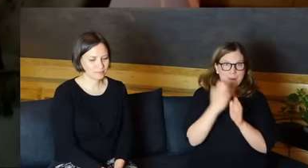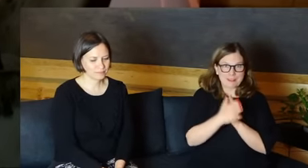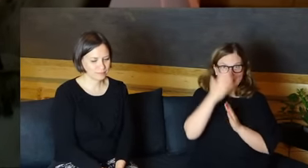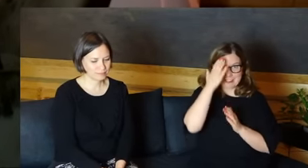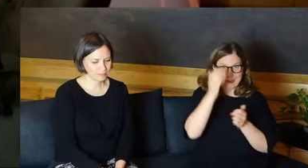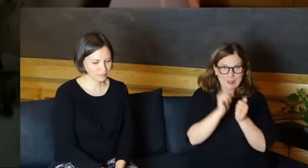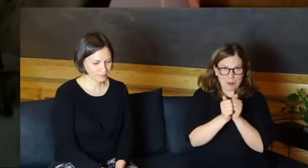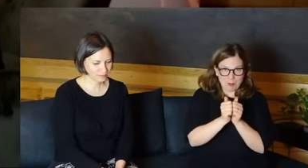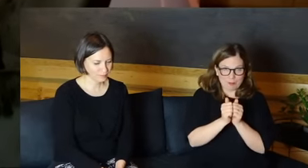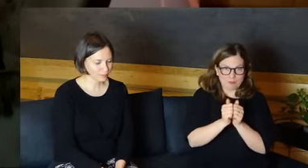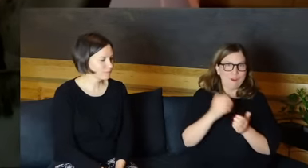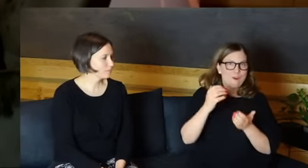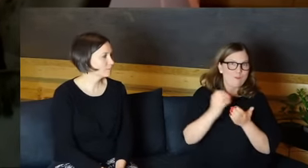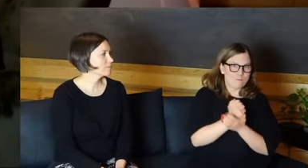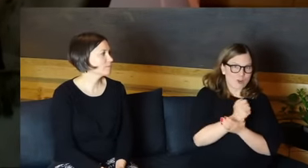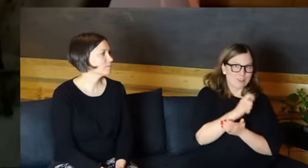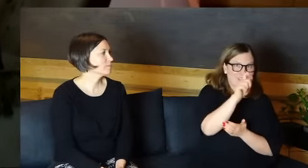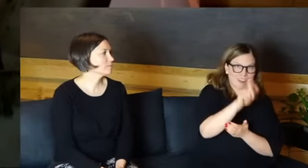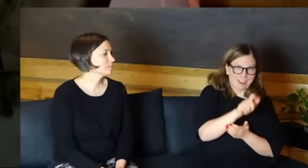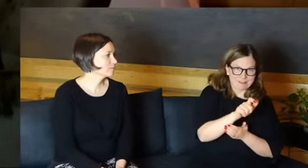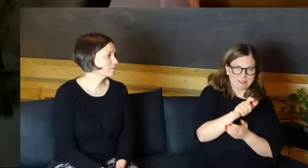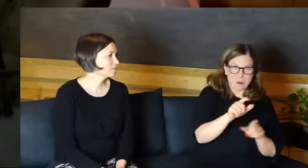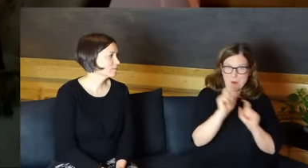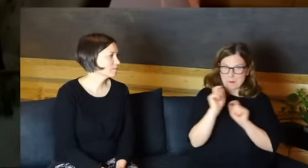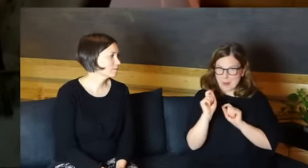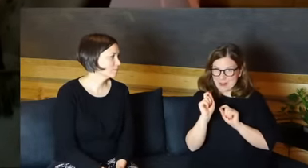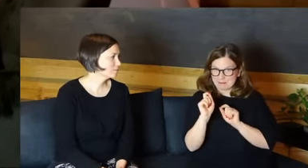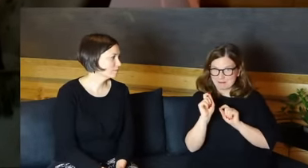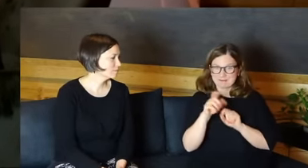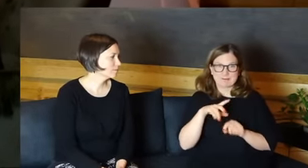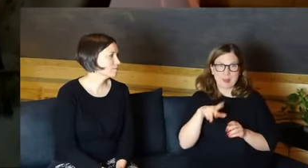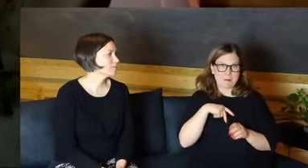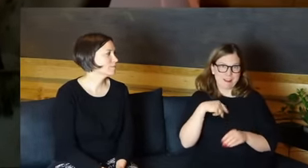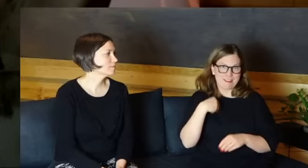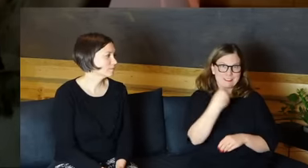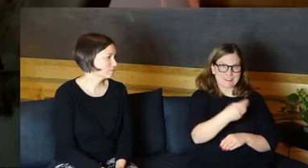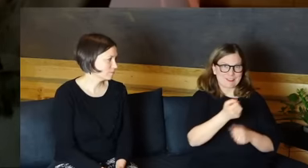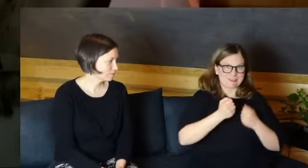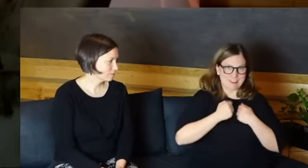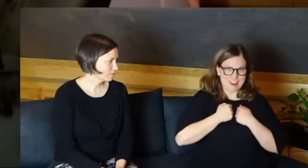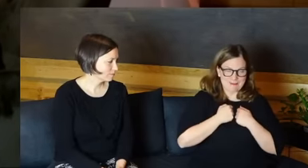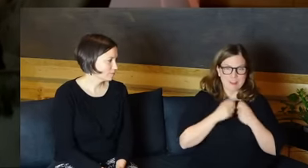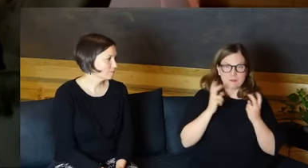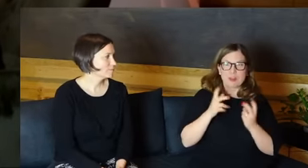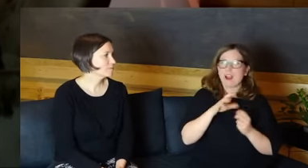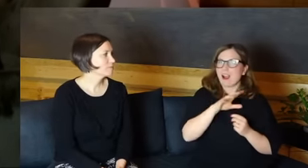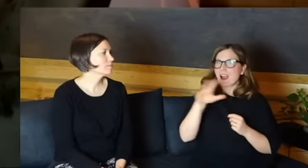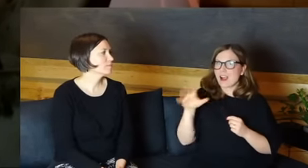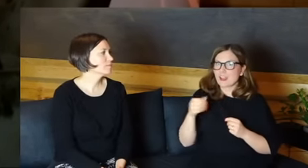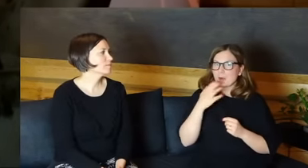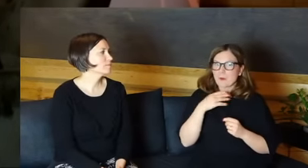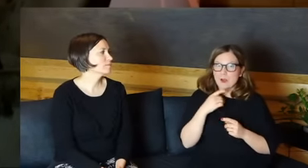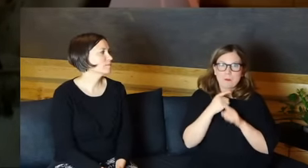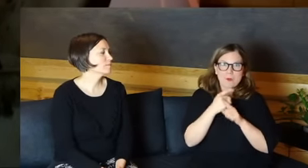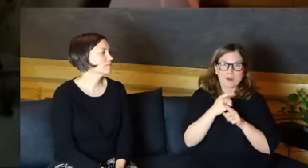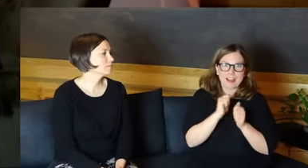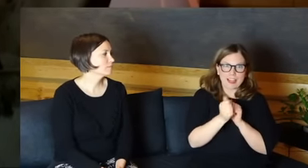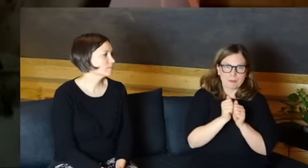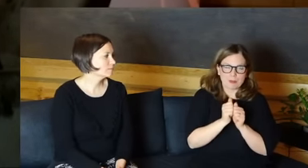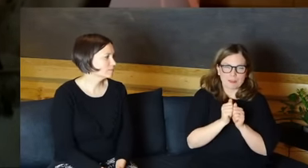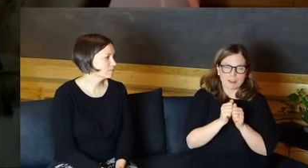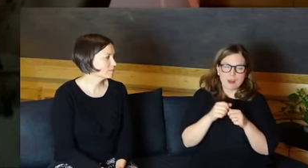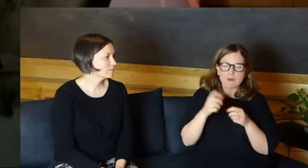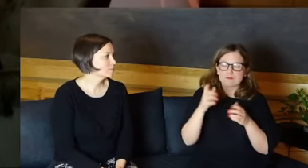sekä voittaja huomioidaan, että sitten myös kaikkien vastanneiden kesken arvotaan